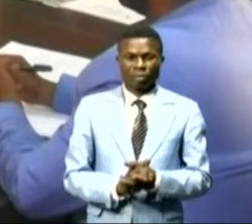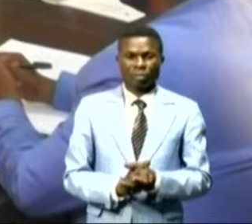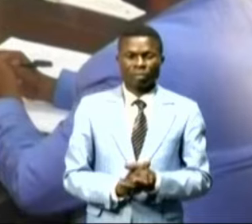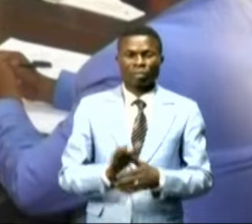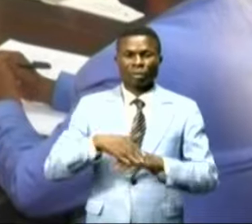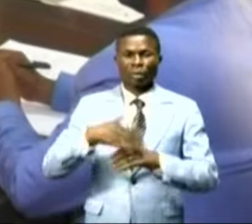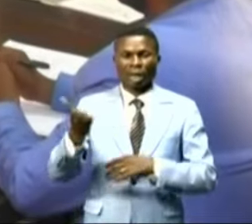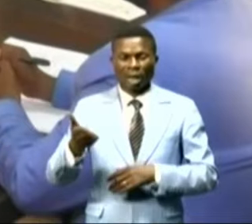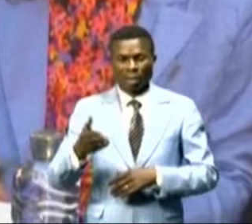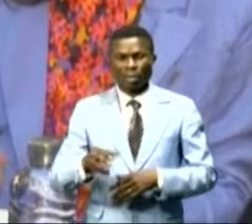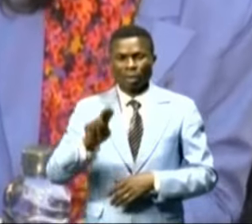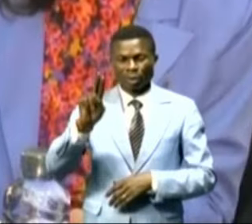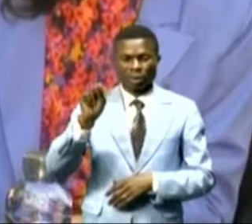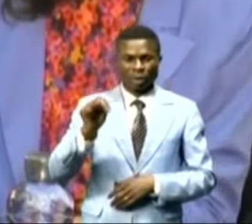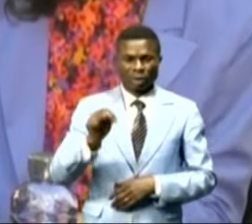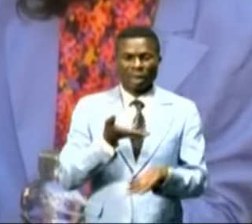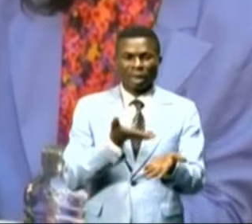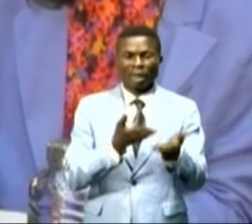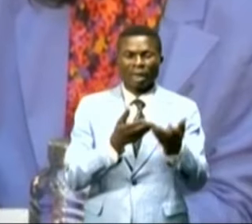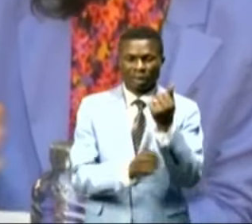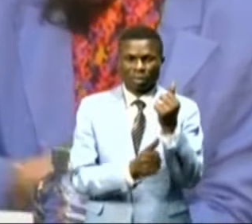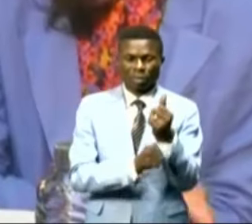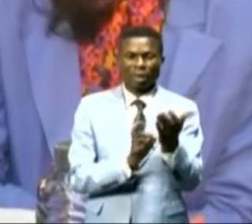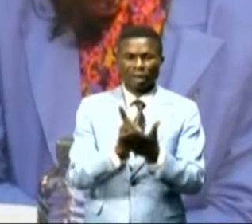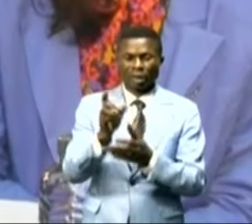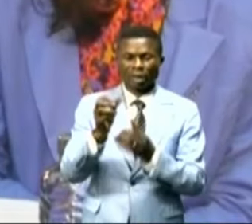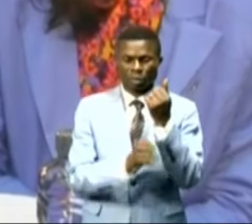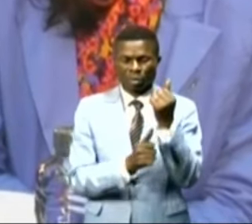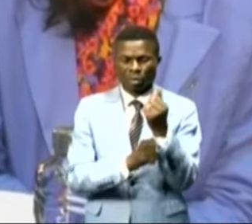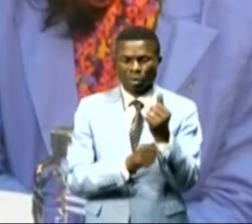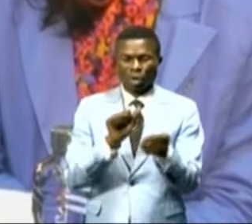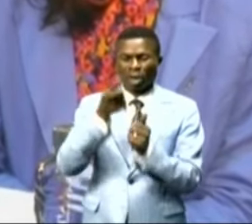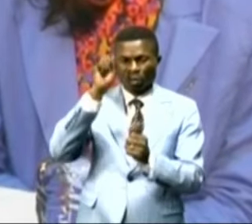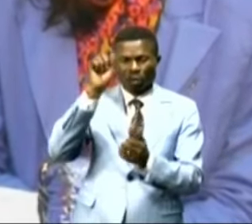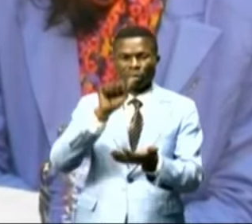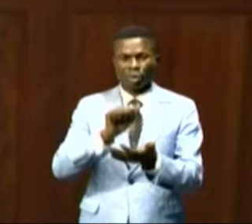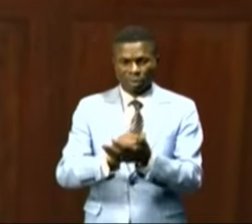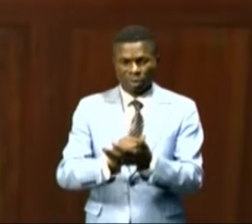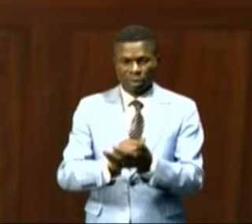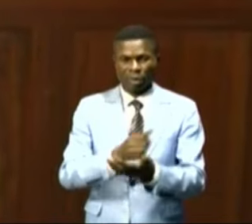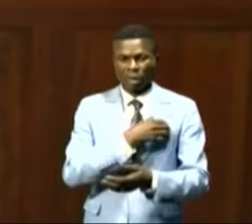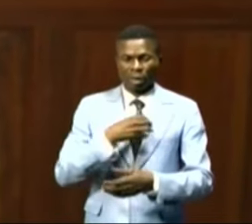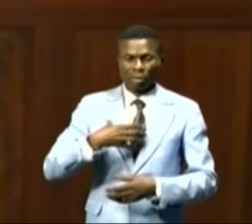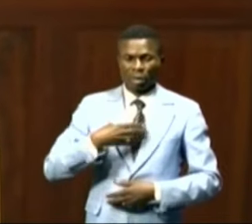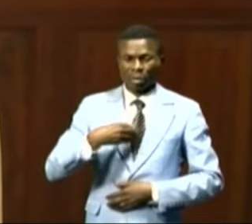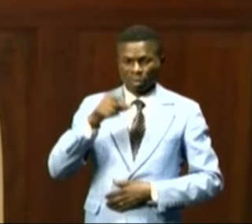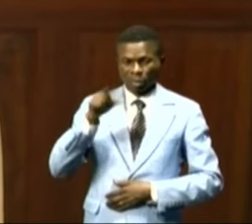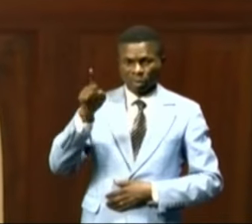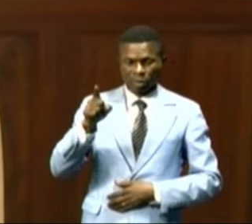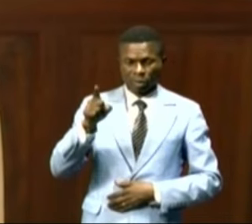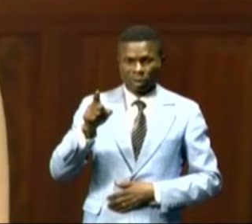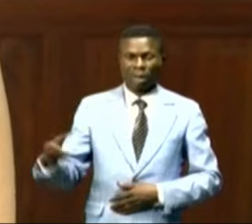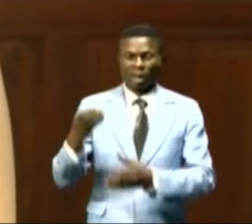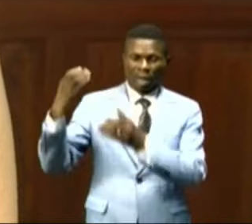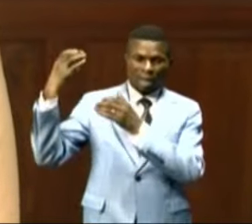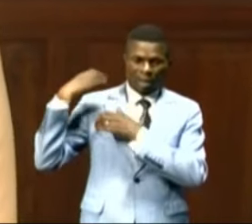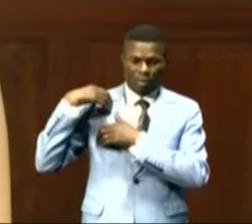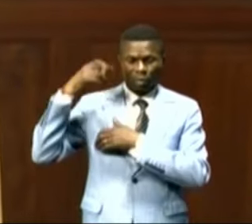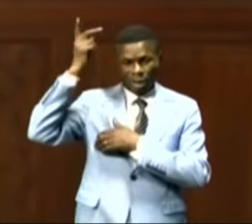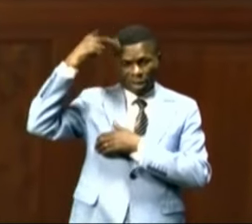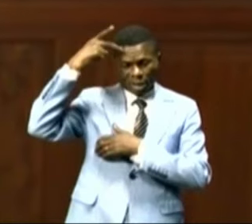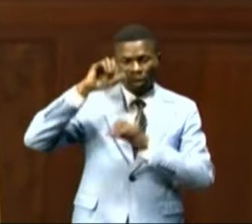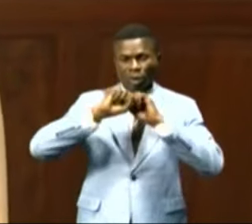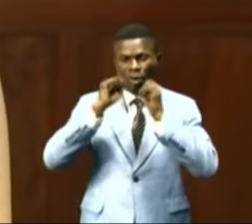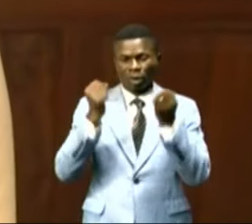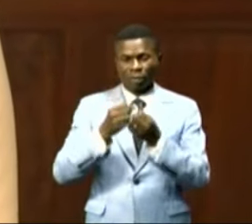l'aide humanitaire et les droits de l'homme sont les principales préoccupations de Louise Amsberg. La prise en charge psychosociale sur laquelle